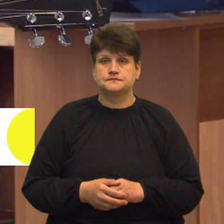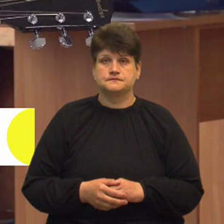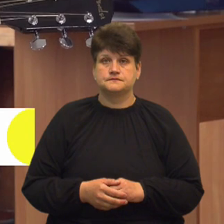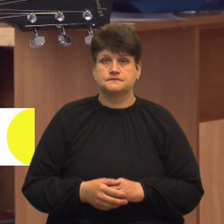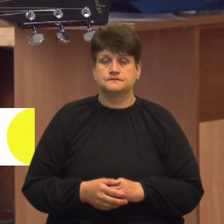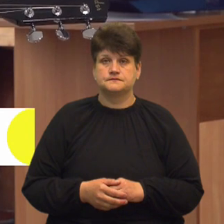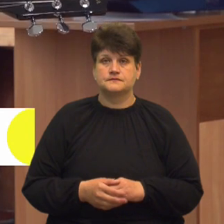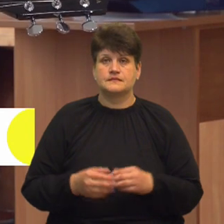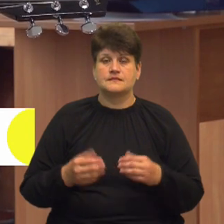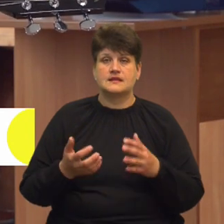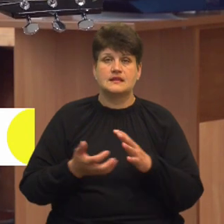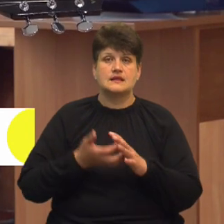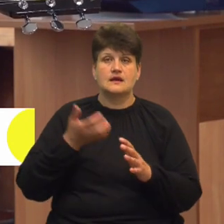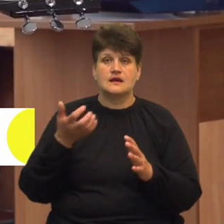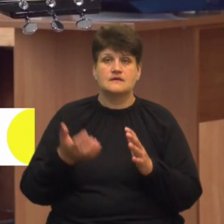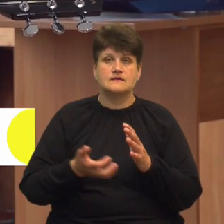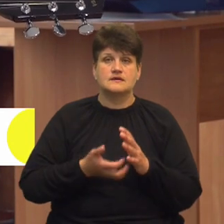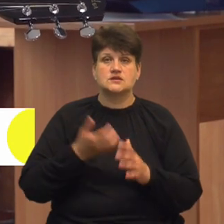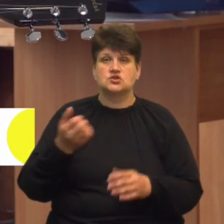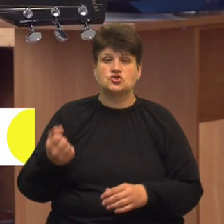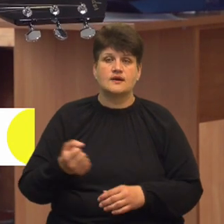Не вистачає каяття.